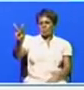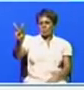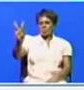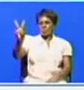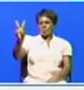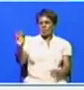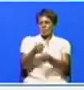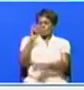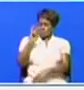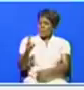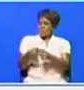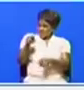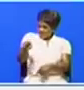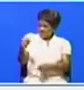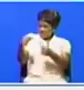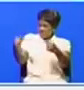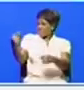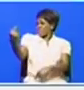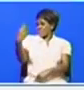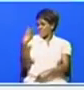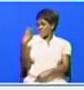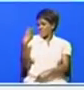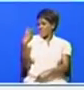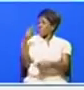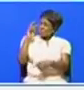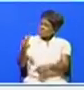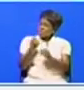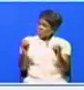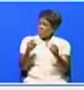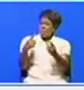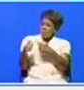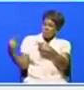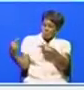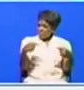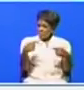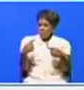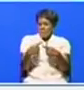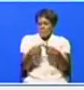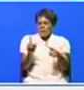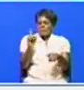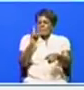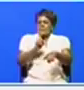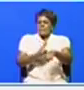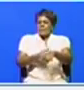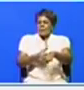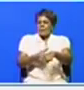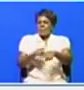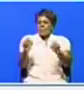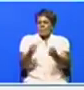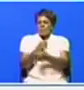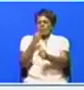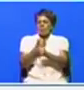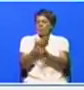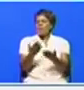Hatuwezi waona, lakini wanatuona. Kwa hivyo mnapigana na watu, lakini hamuwaoni. Lakini sasa wakati ilipofika hatuwezi fanya